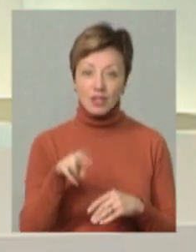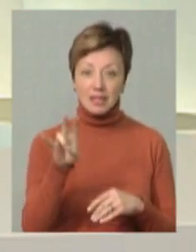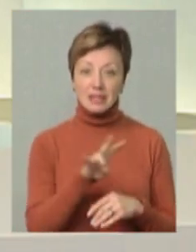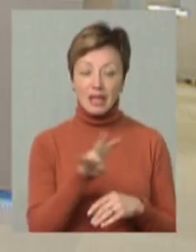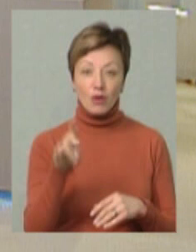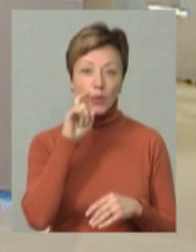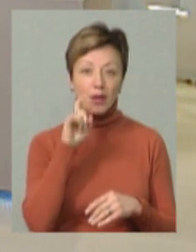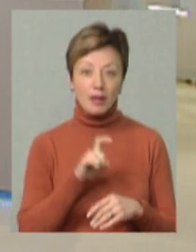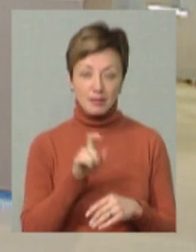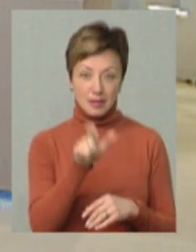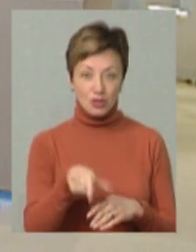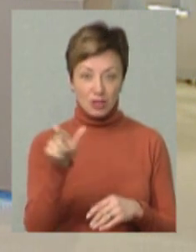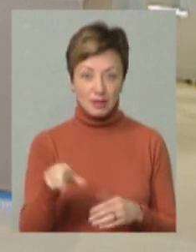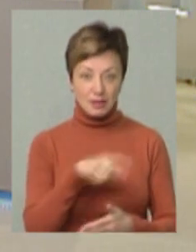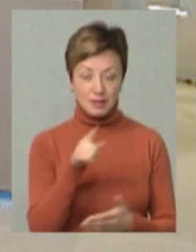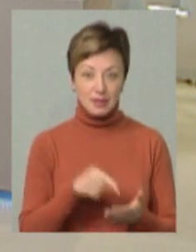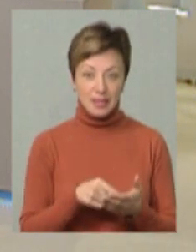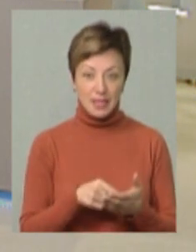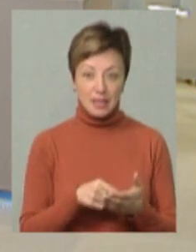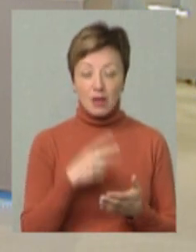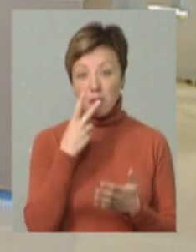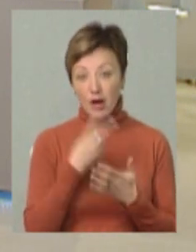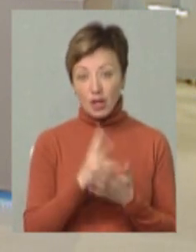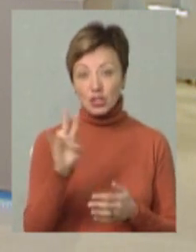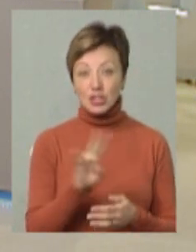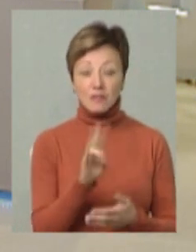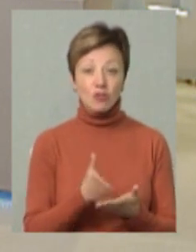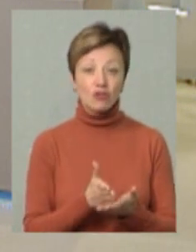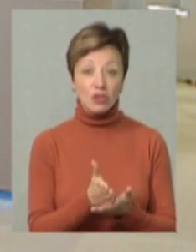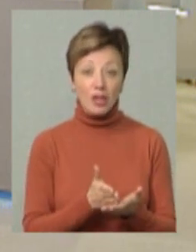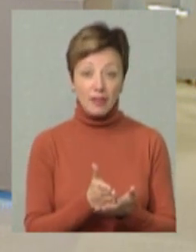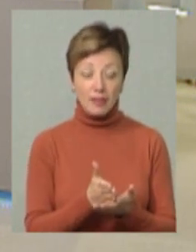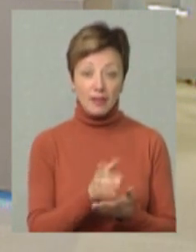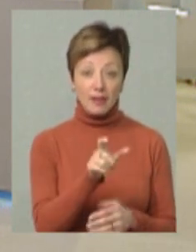церкві України священників? Ну, зараз бачите, священників як